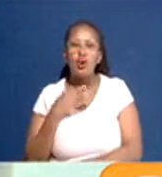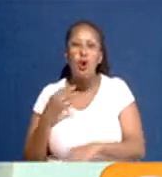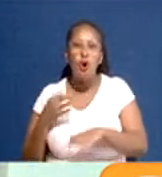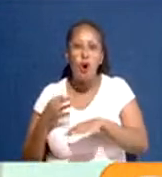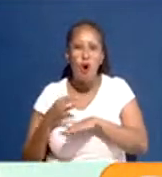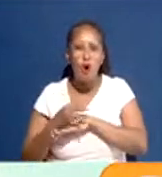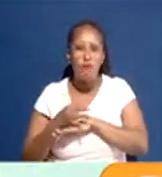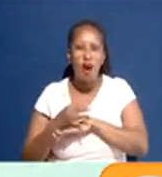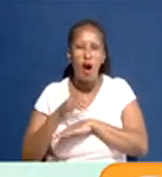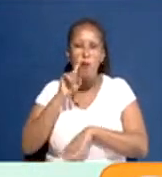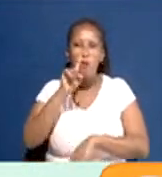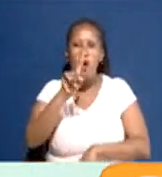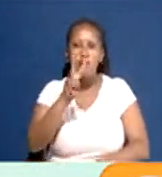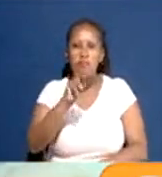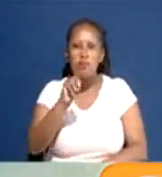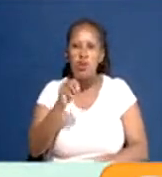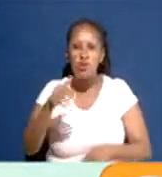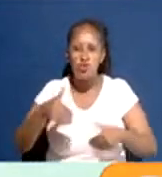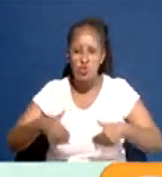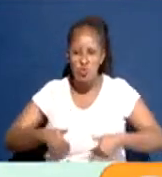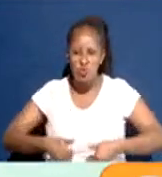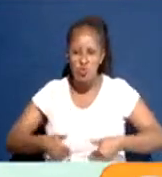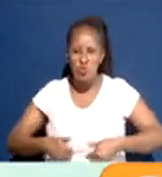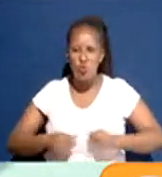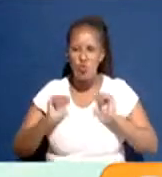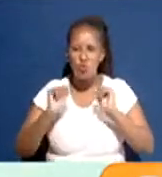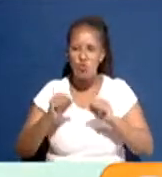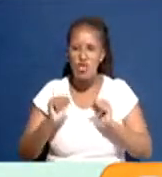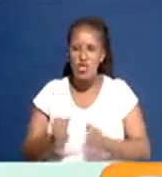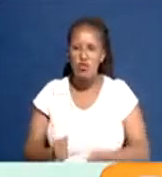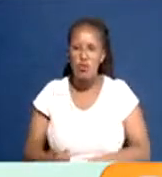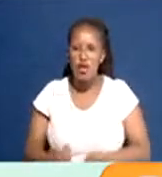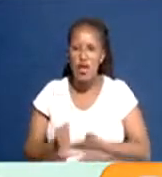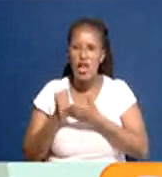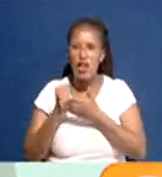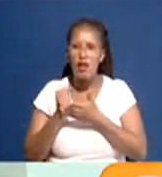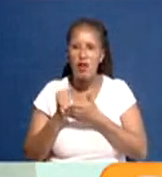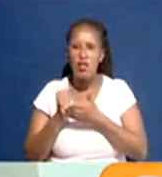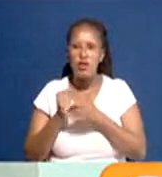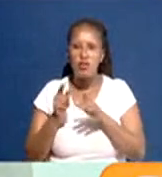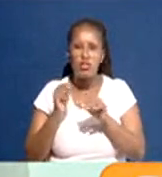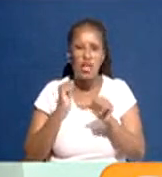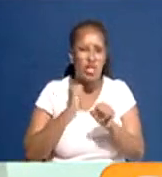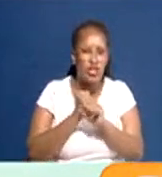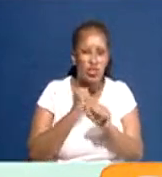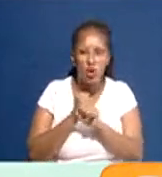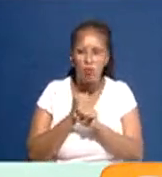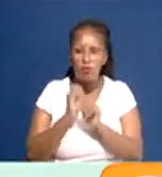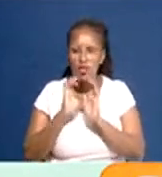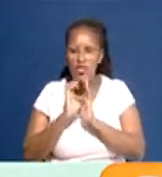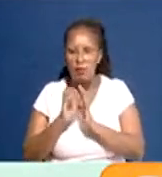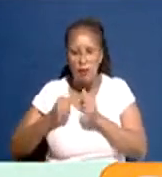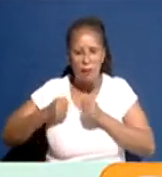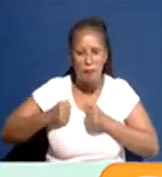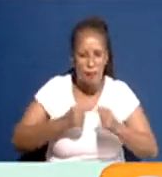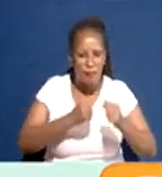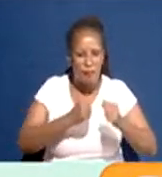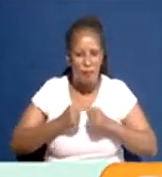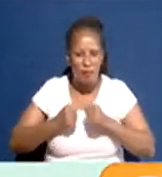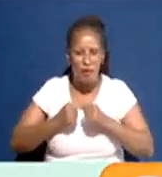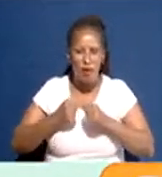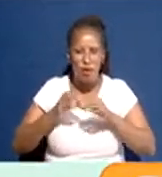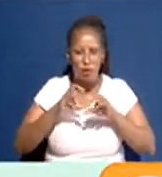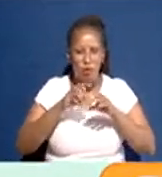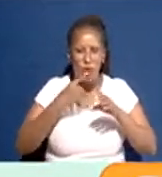ya 1,000,000 kutusaidia kama plumbers, electricians, watu ambao